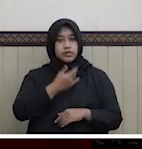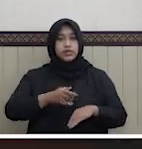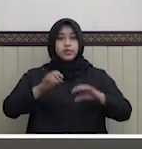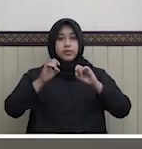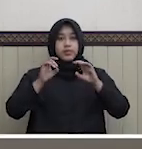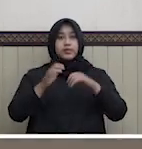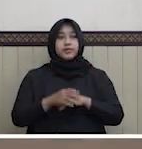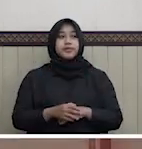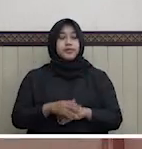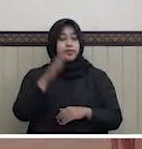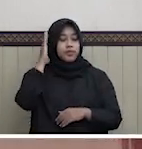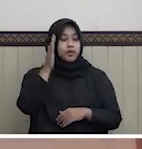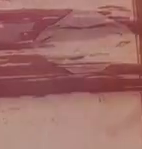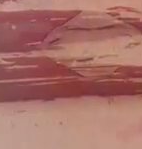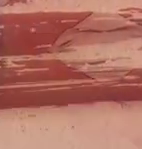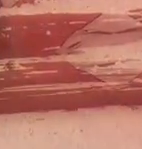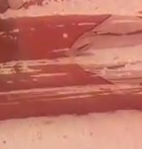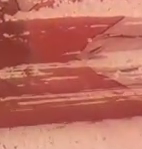warahmatullahi wabarakatuh